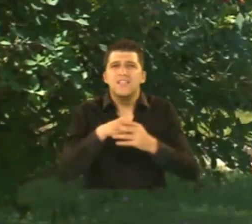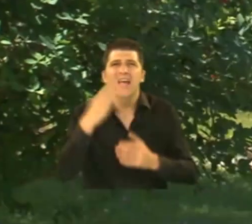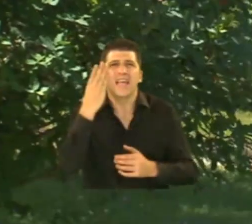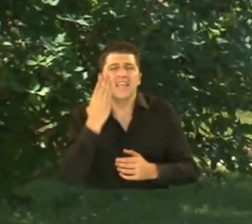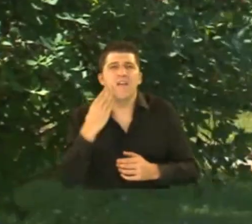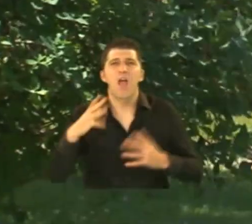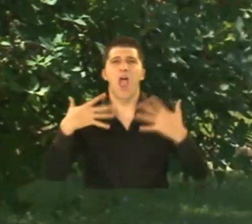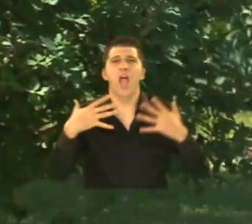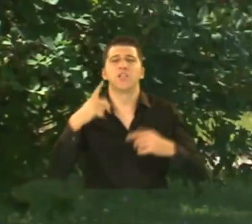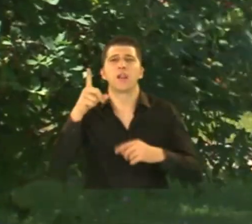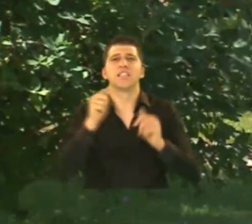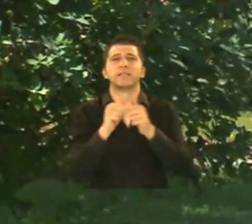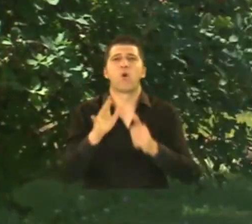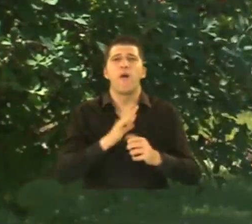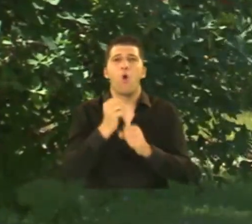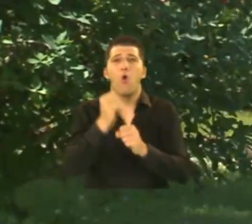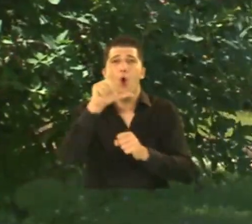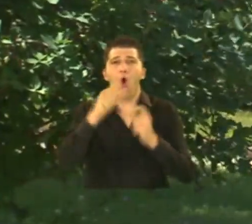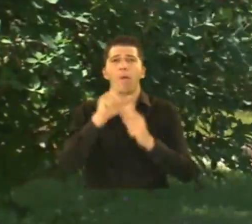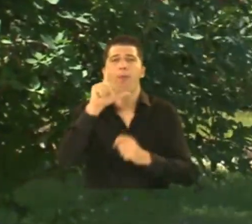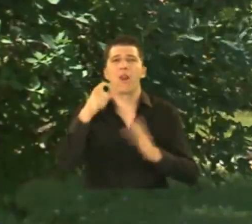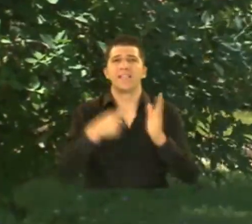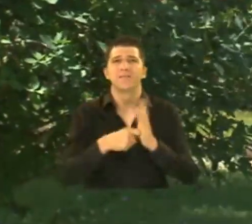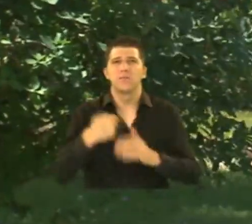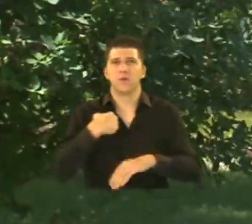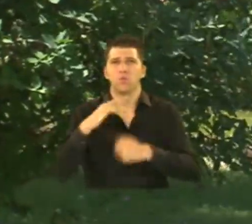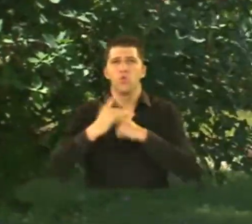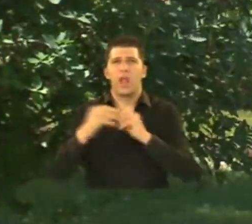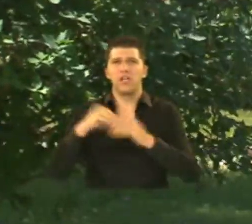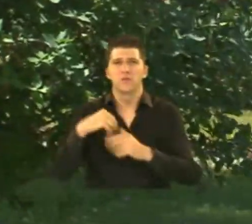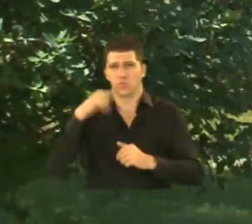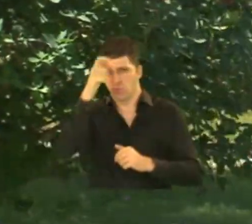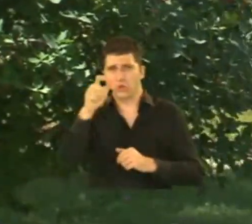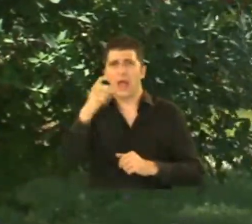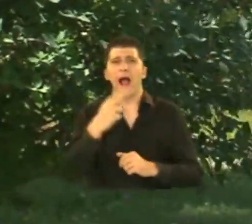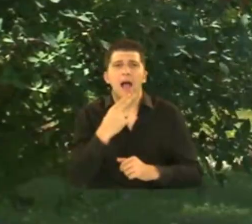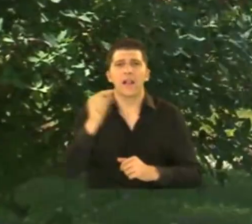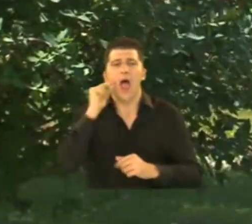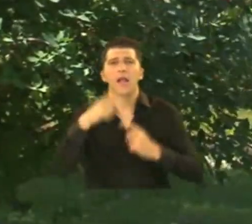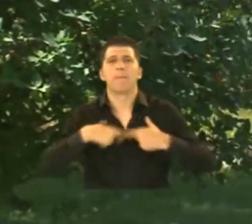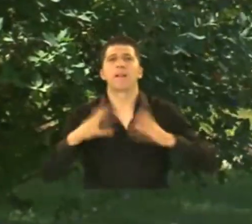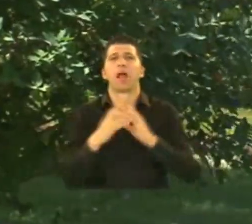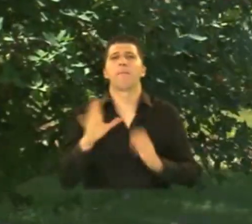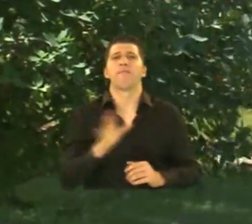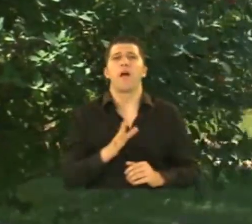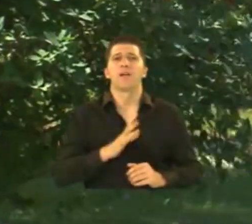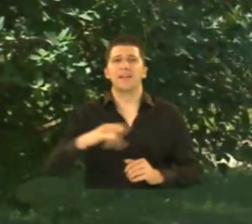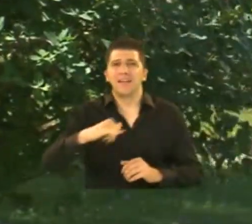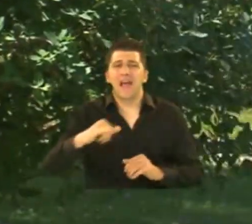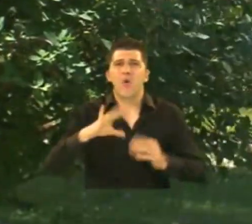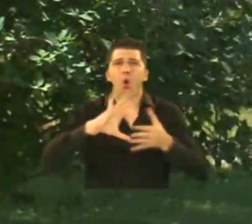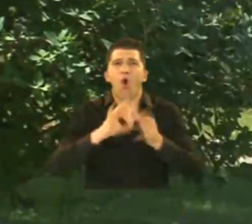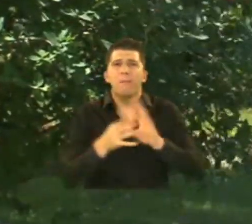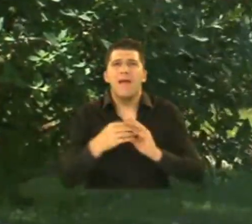Zilli topla oynanan keyifli ve heyecanlı bir spor dalı golbol. Ülkemizde de kadın ve erkek milli takımlarımız